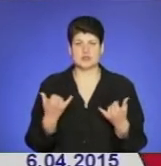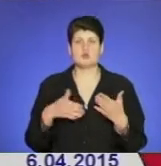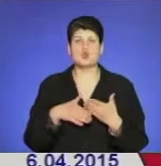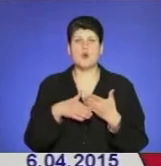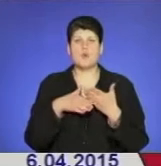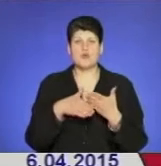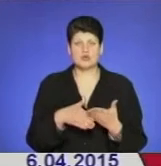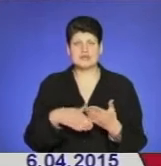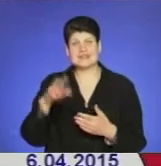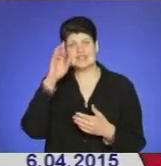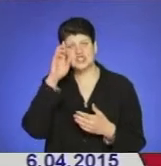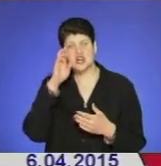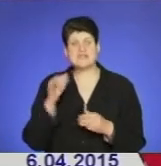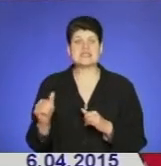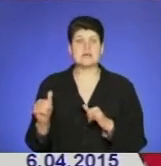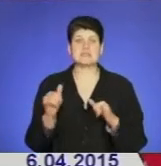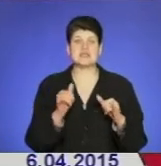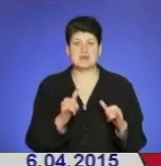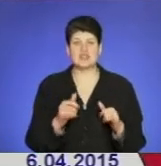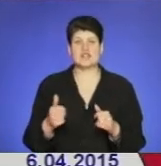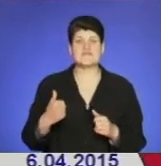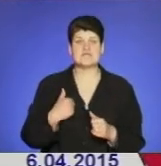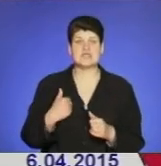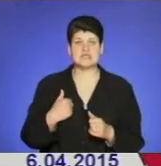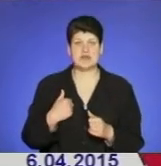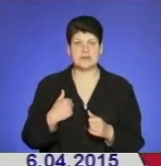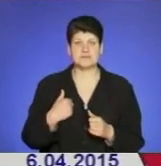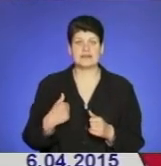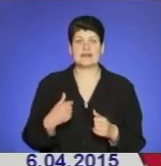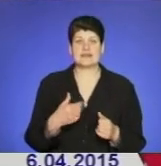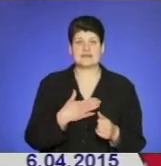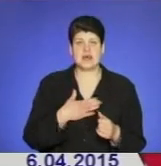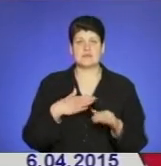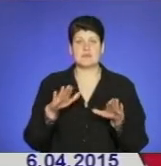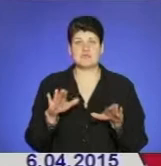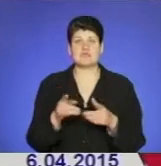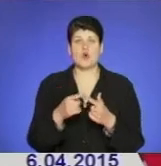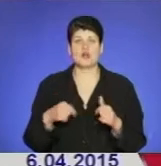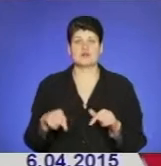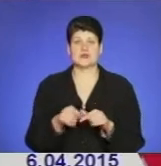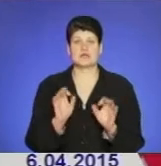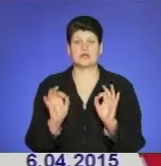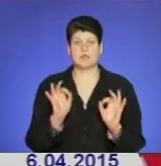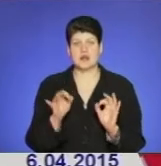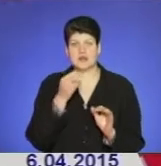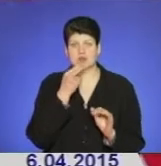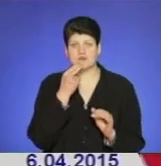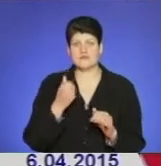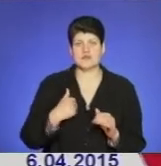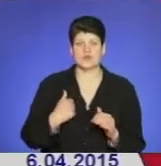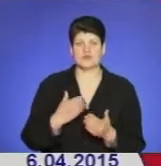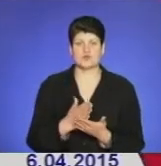допомогти і державі забезпечити війська, і нам на місці організувати нормальне харчування